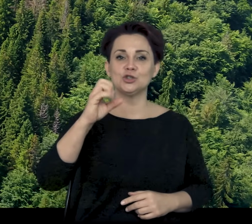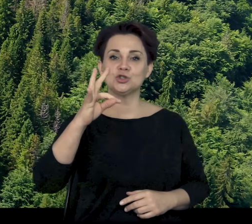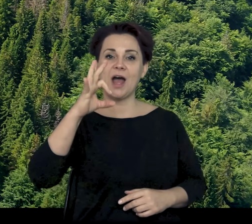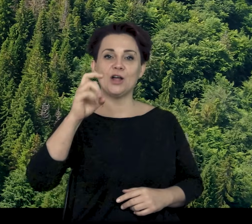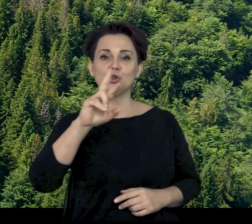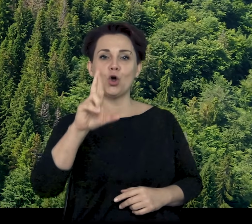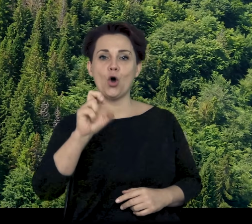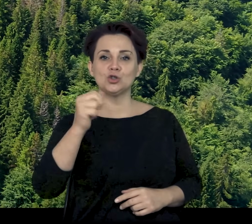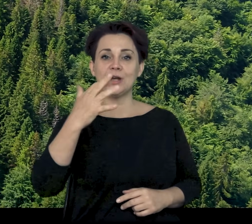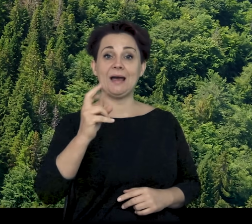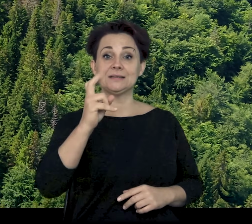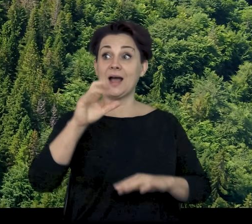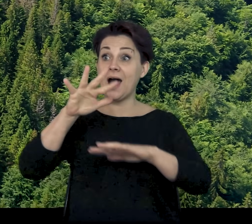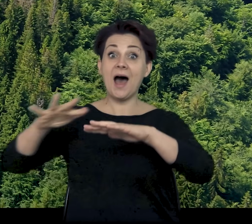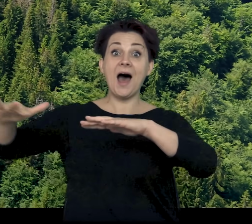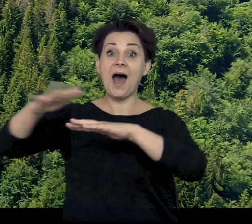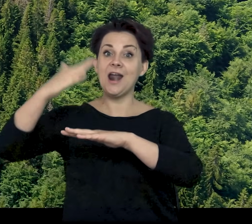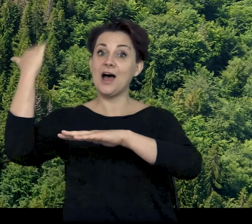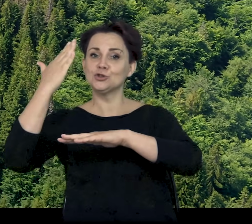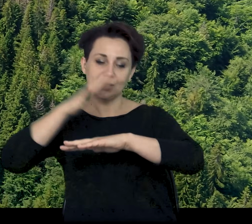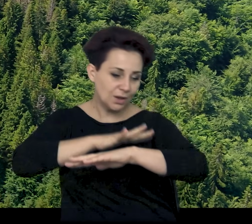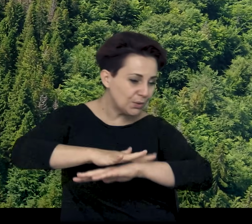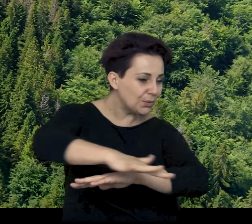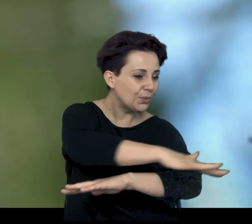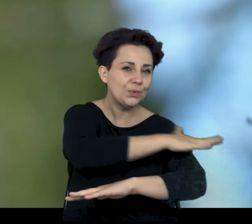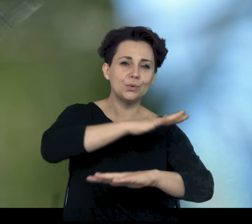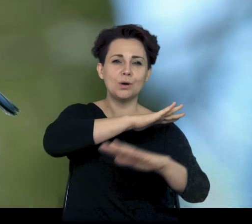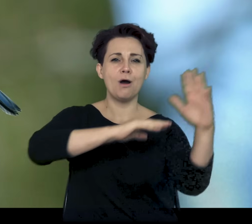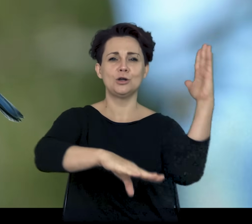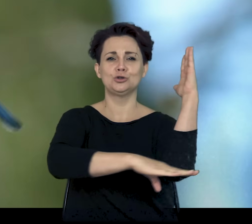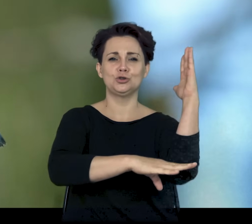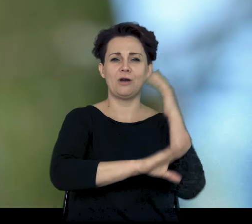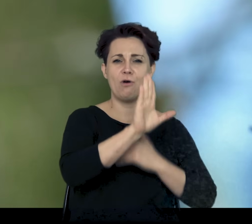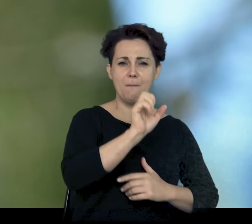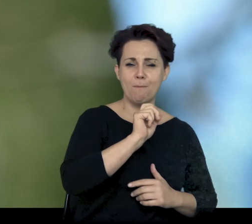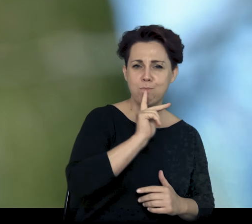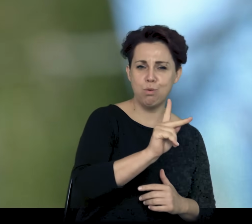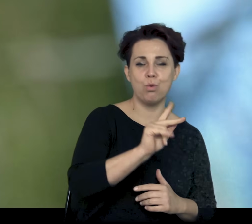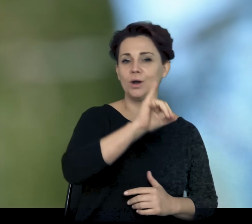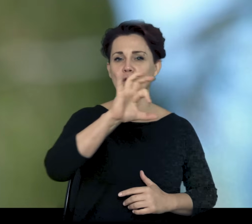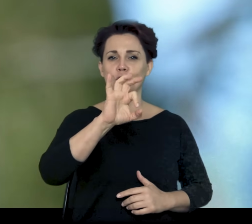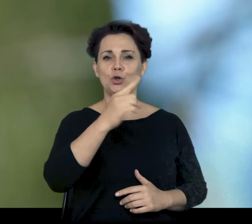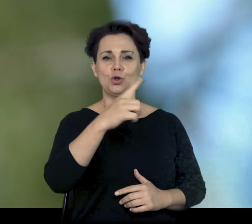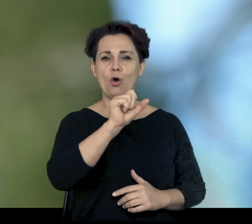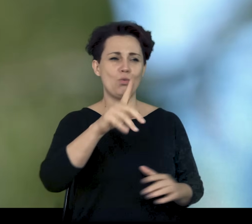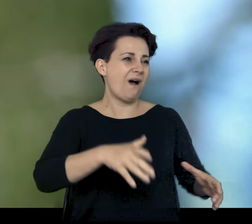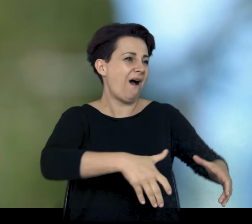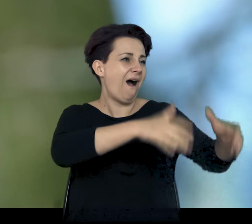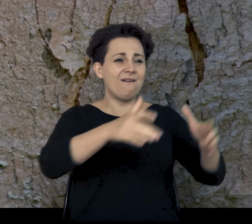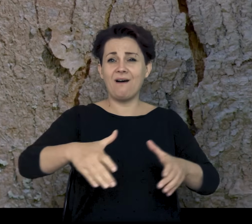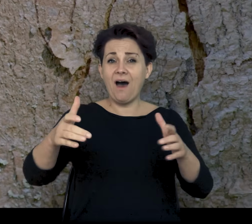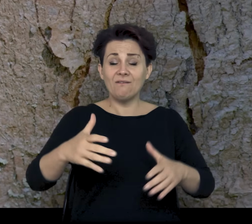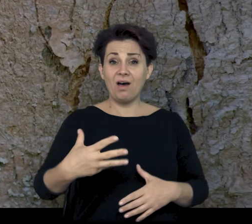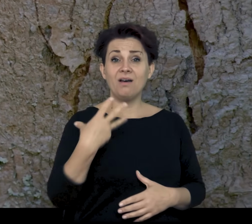Czarną Halą, gdzie niepodzielnie panują potężne buki i jodły. Ich wiek sięga tu